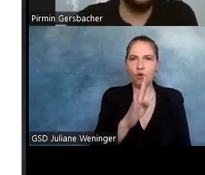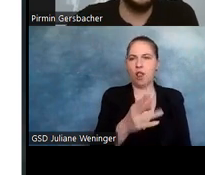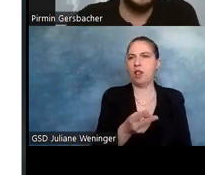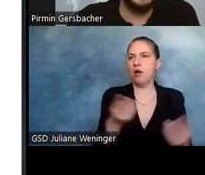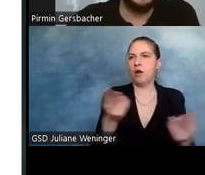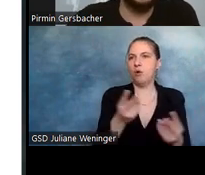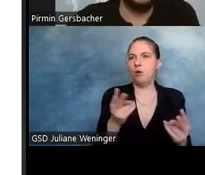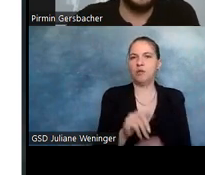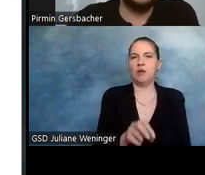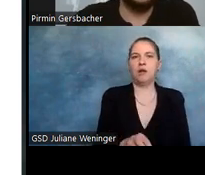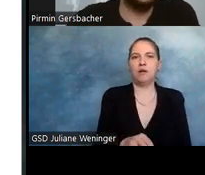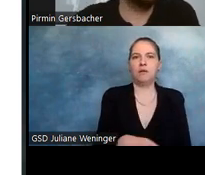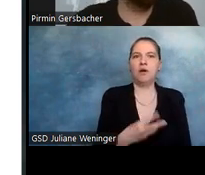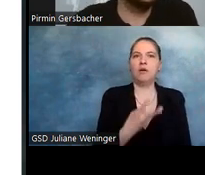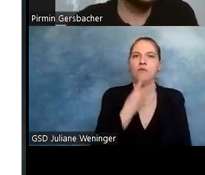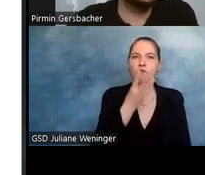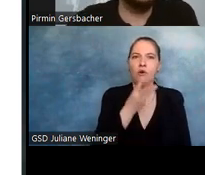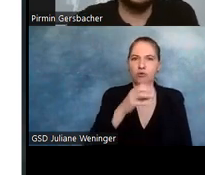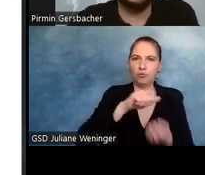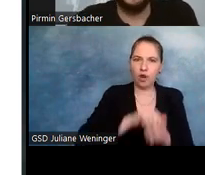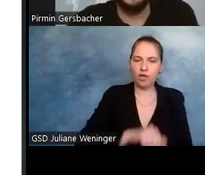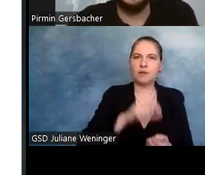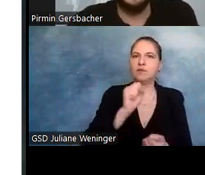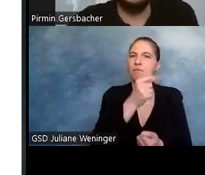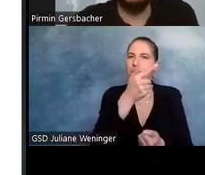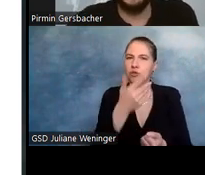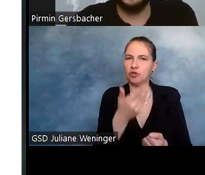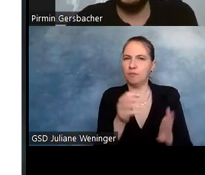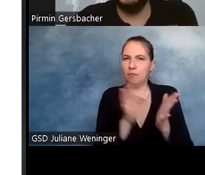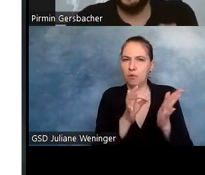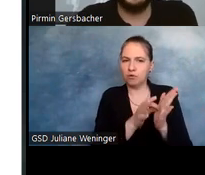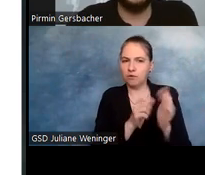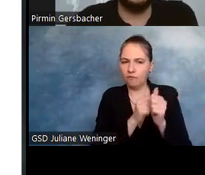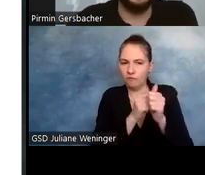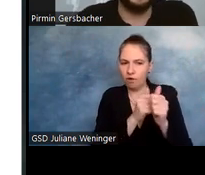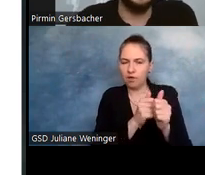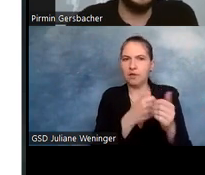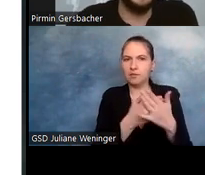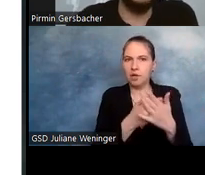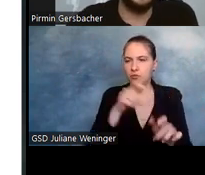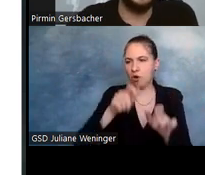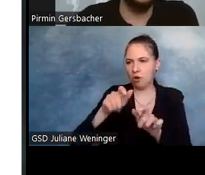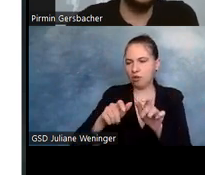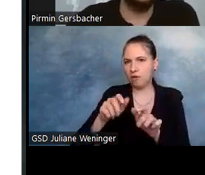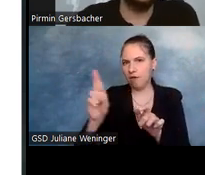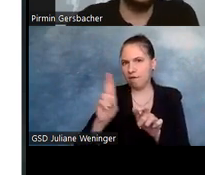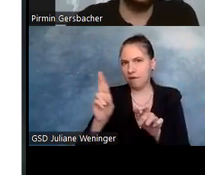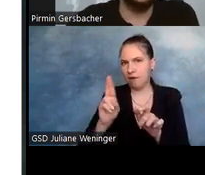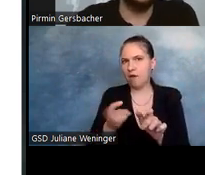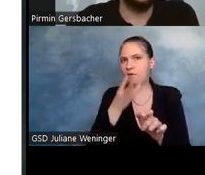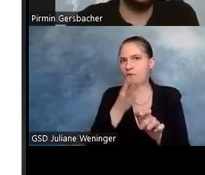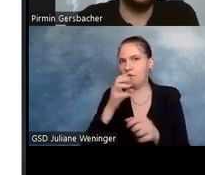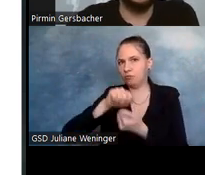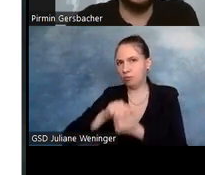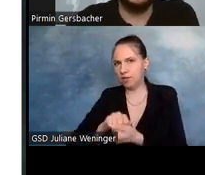WordPress, da muss man halt gewisse Sachen beachten, damit man es den Leuten, die dann mit eben dem WordPress zum Beispiel Inhalte einpflegen, dass